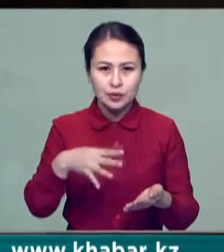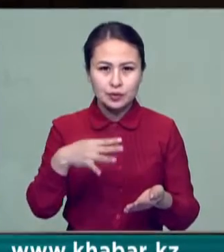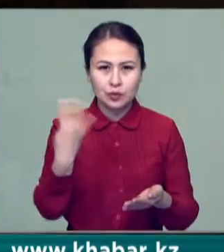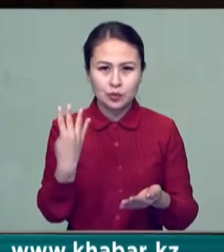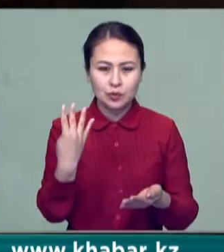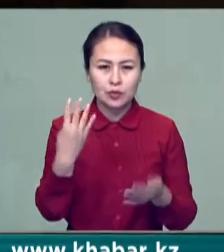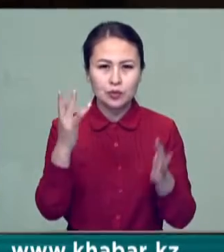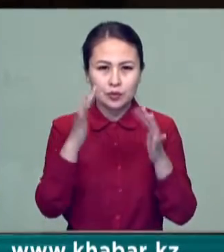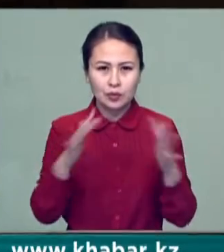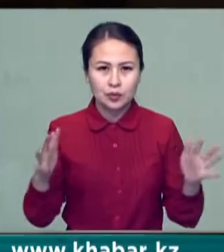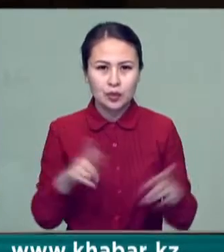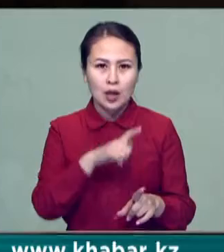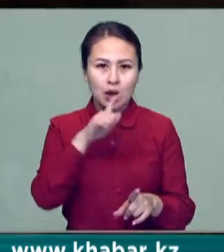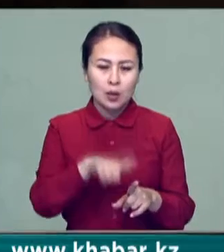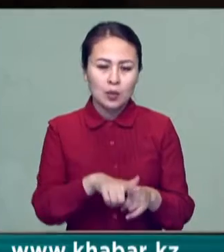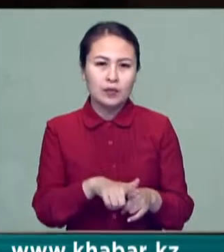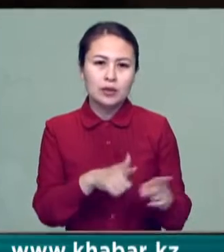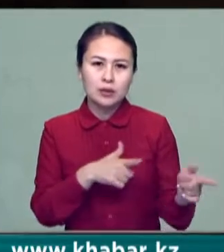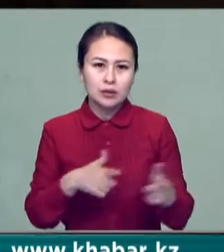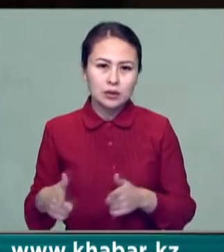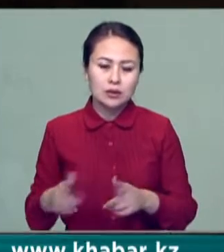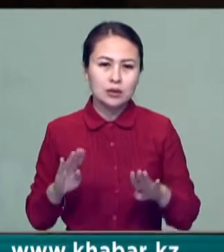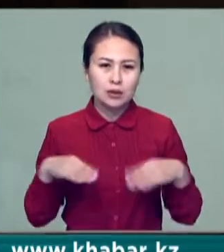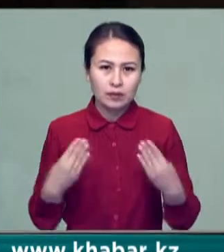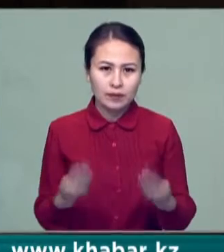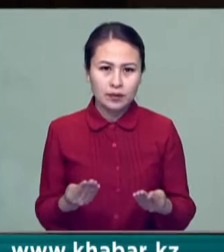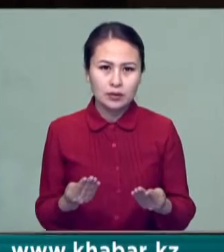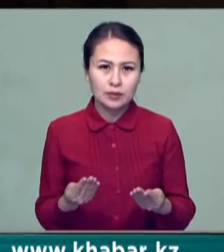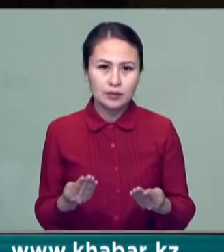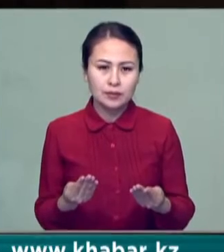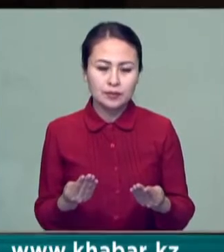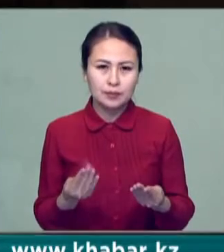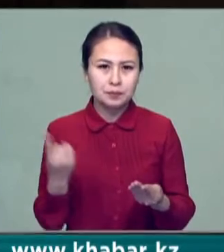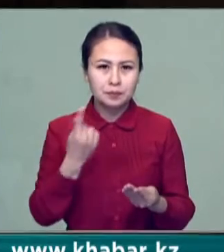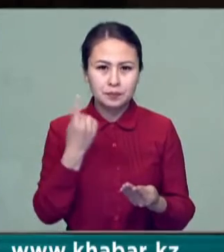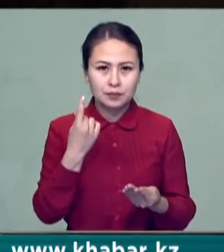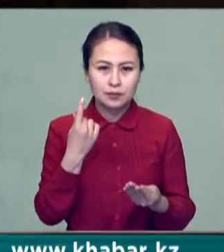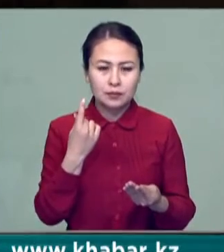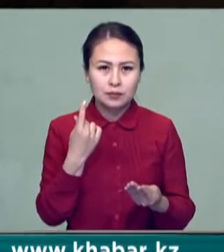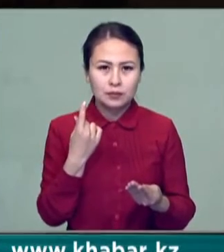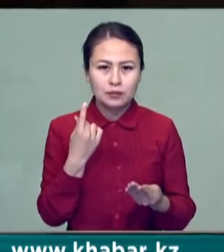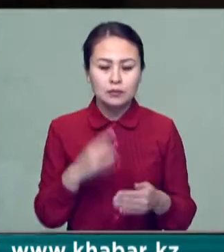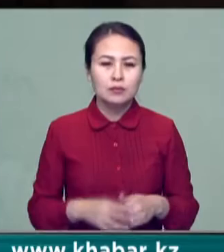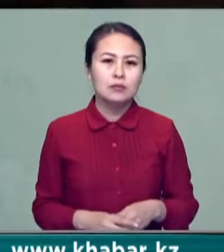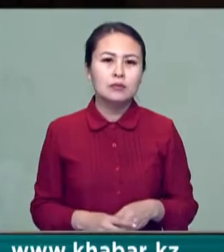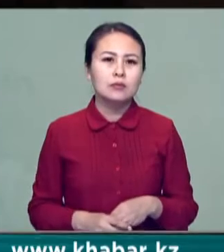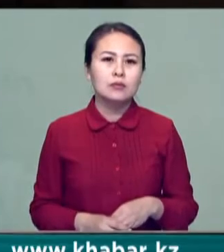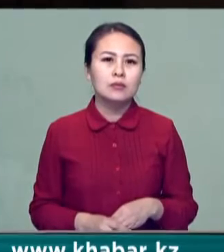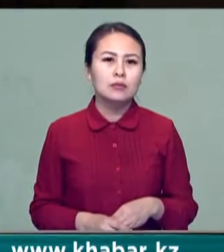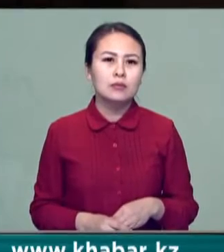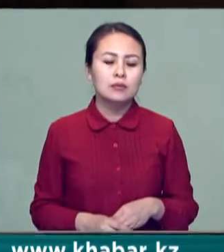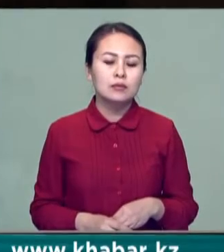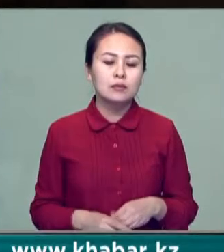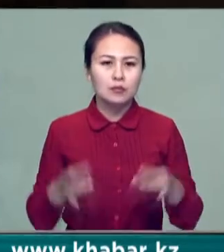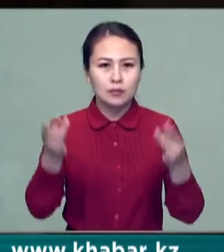344 шырша дайындалды, берілді. Ол біріншіден жаңағы